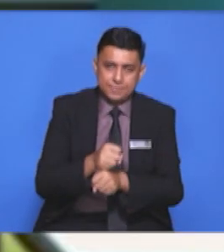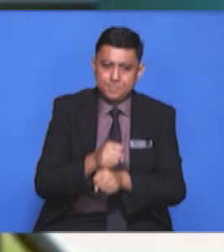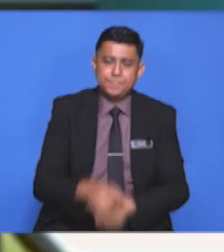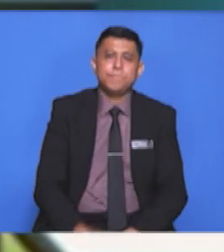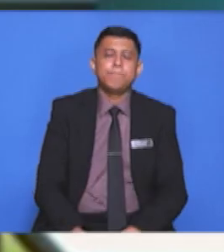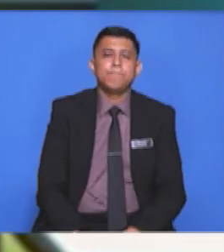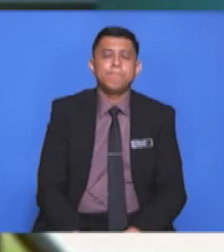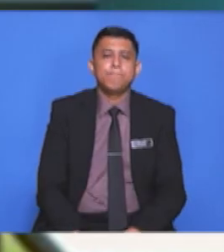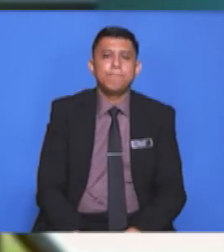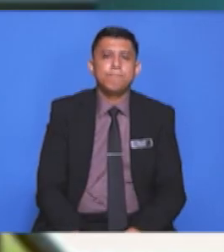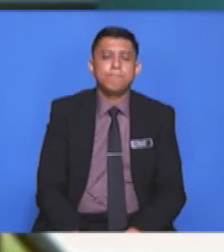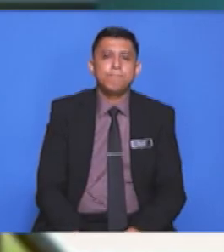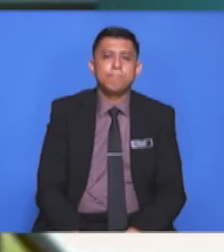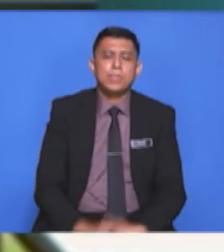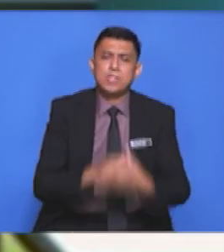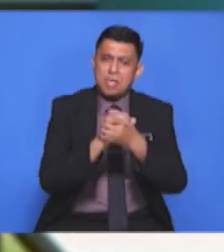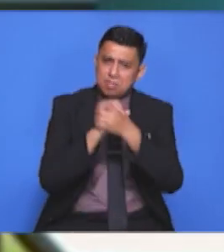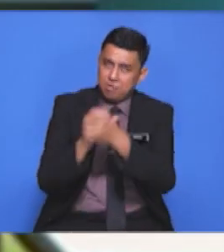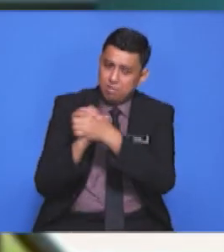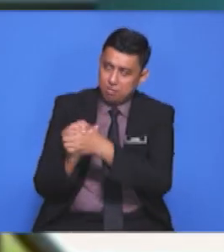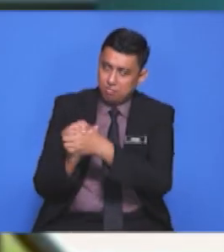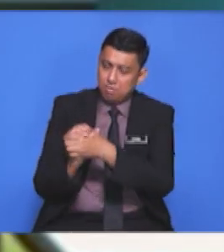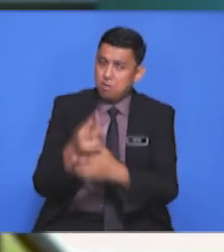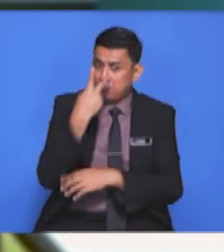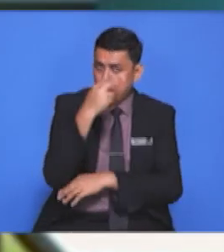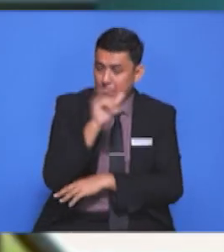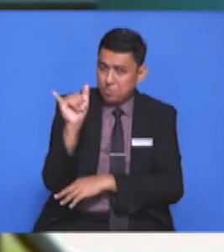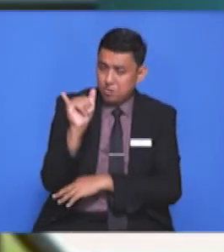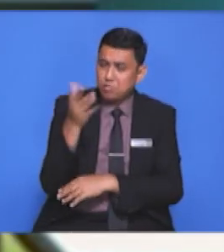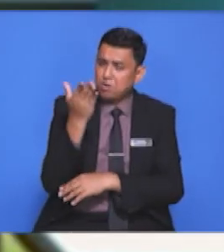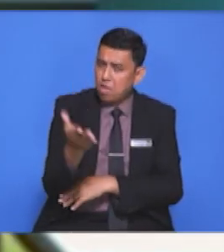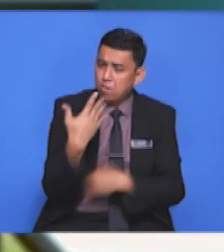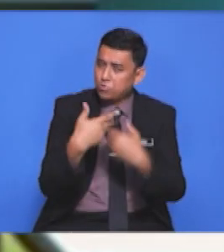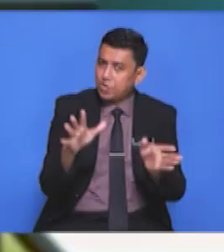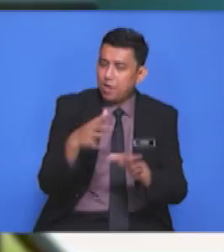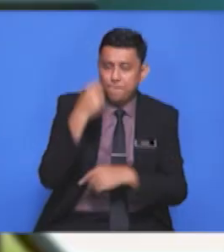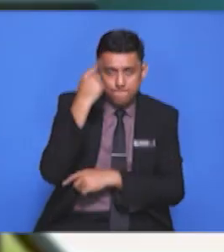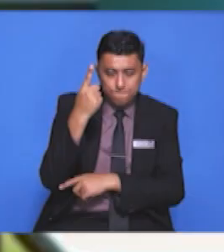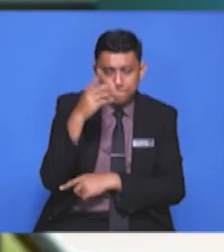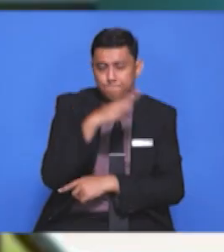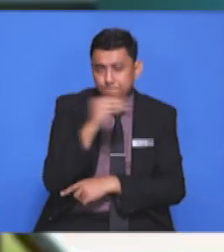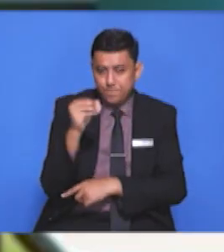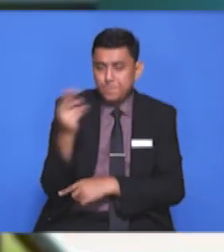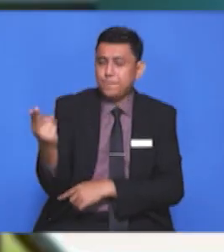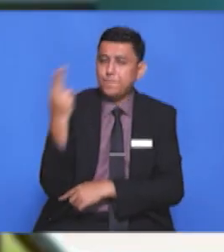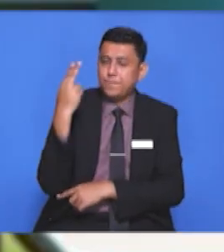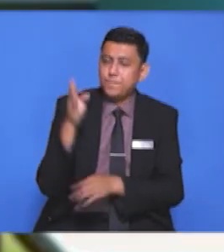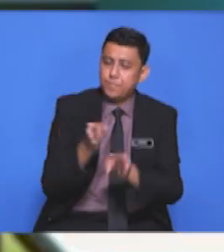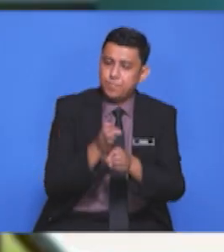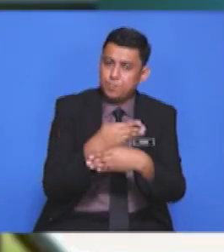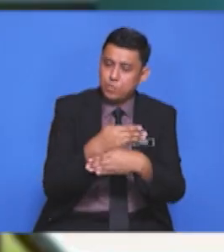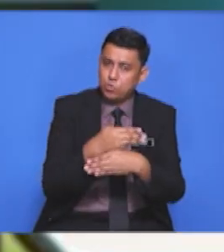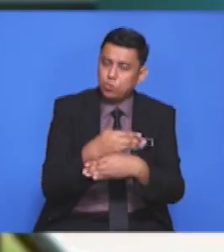sama syabas dampaknya kamu sudah paham dan berupaya membentuk